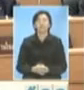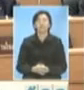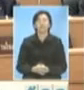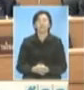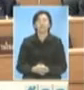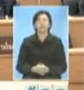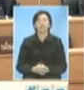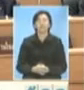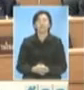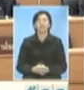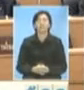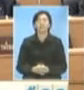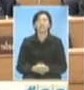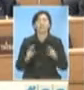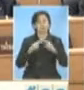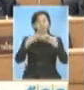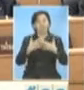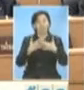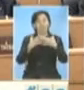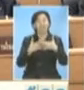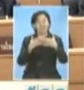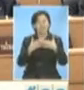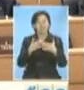ในส่วนนี้เหมือนกันนะฮะ